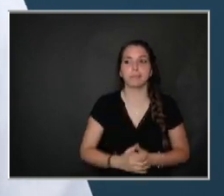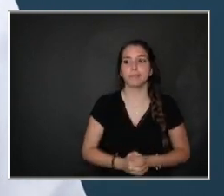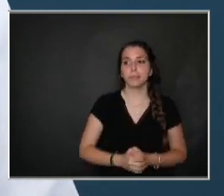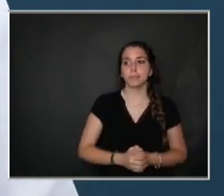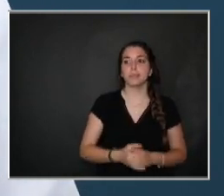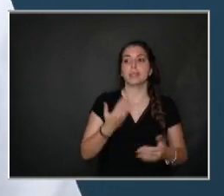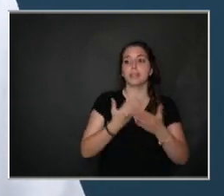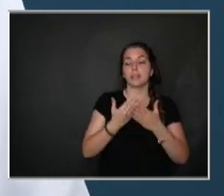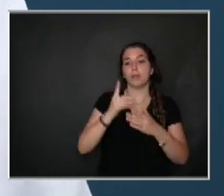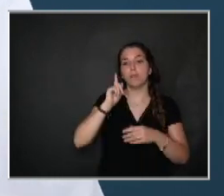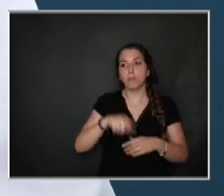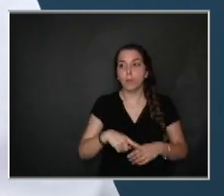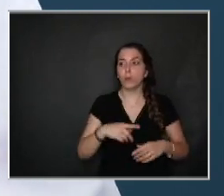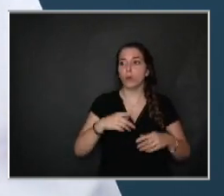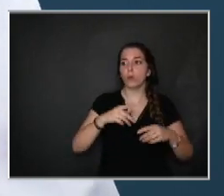luttant contre la douleur.